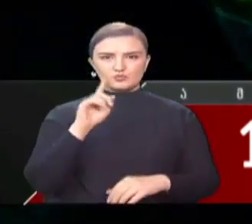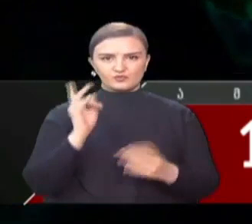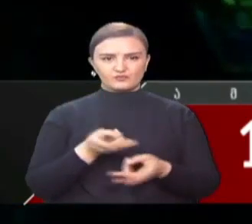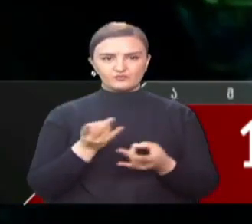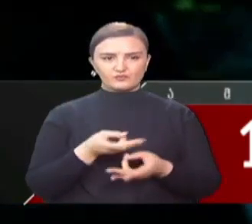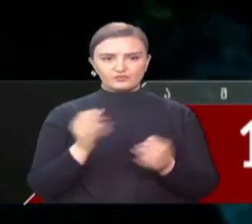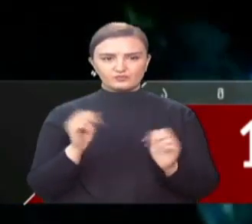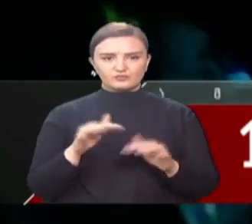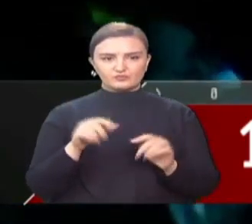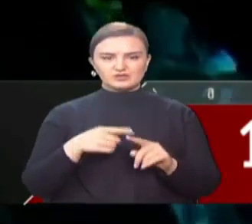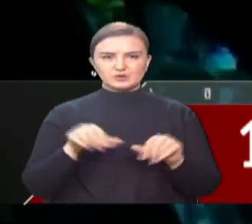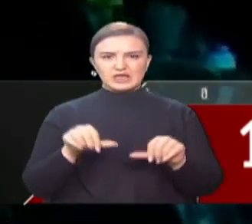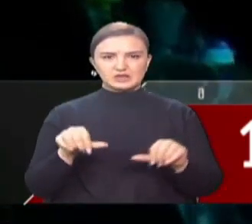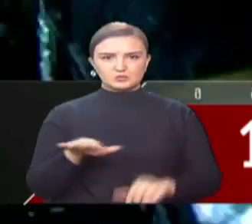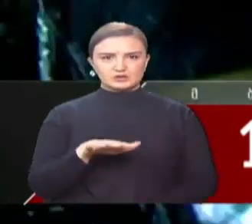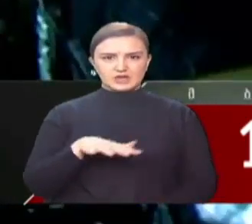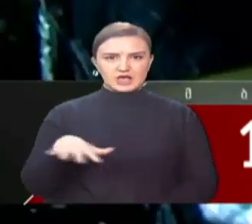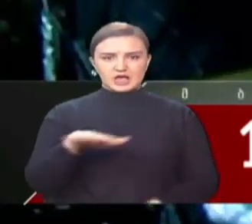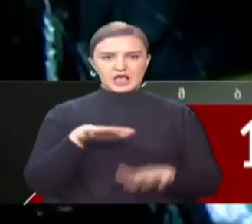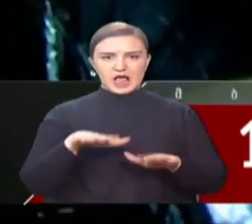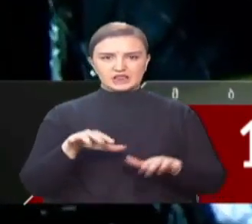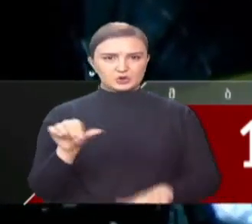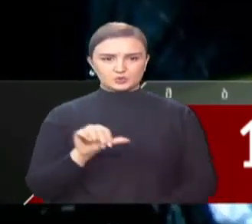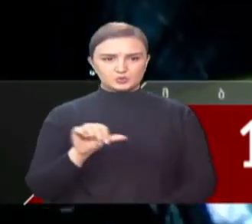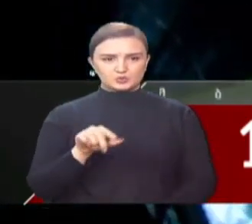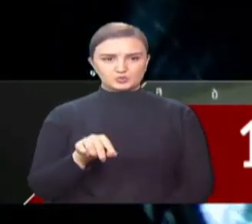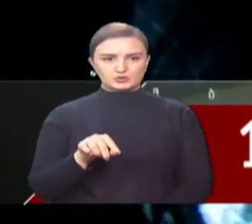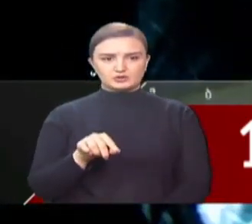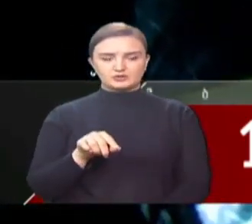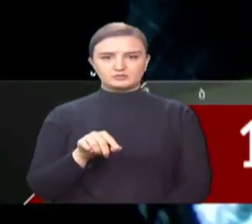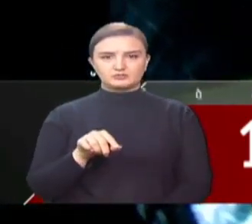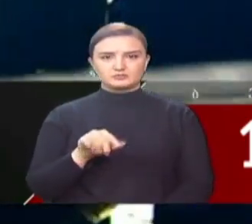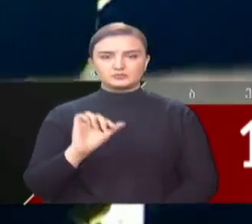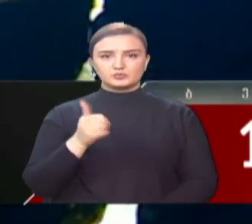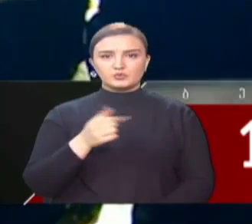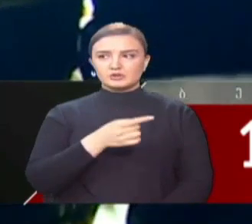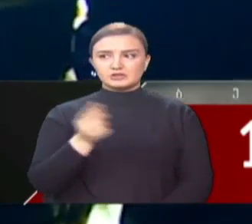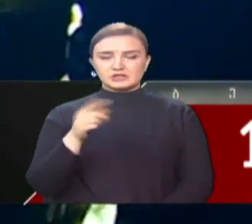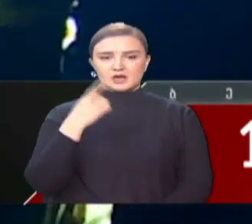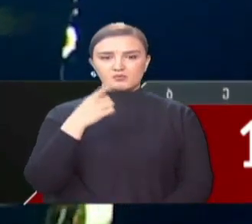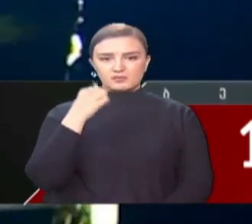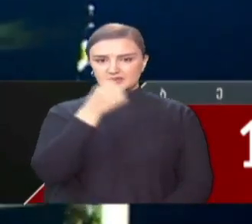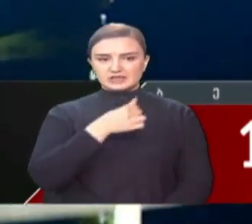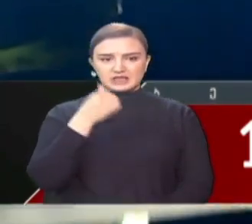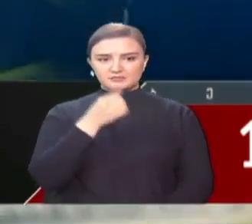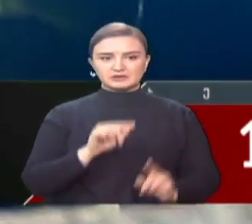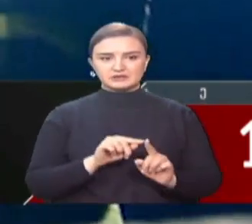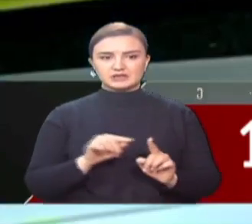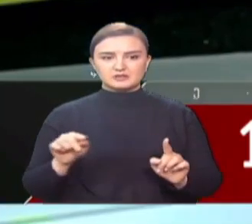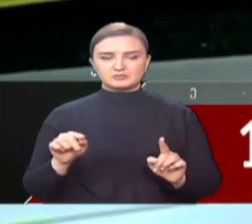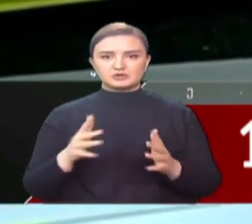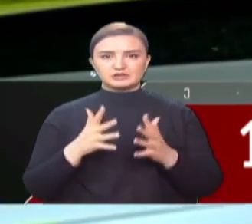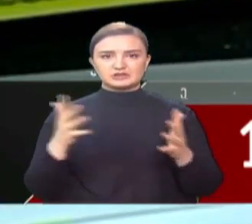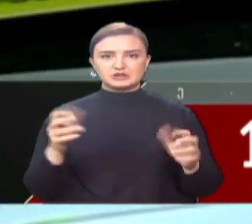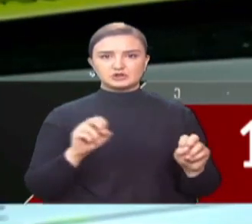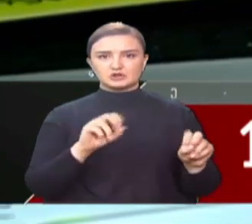და ცუდი ადგილია მათთვის, მიუღებელია ეს ადგილი. და როგორც ისინი ამბობენ, წლების განმავლობაში დიდი ღომში